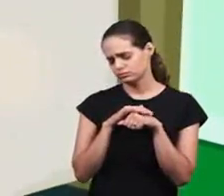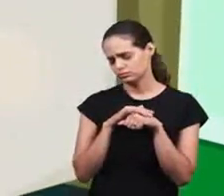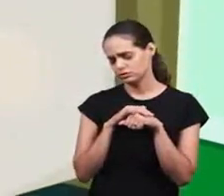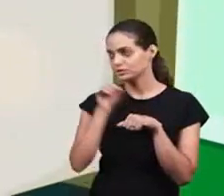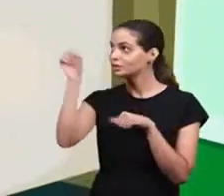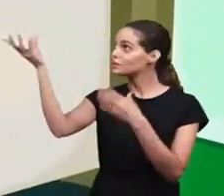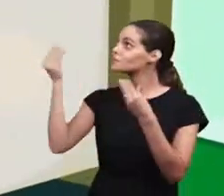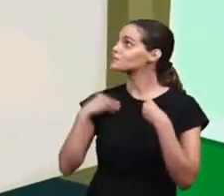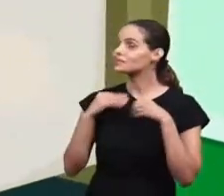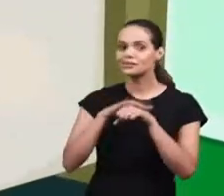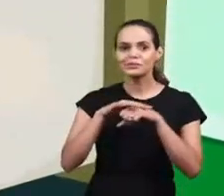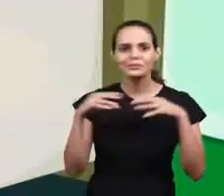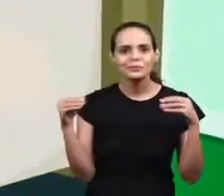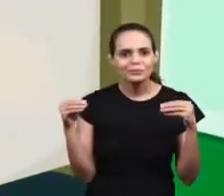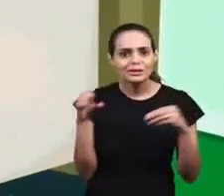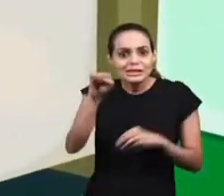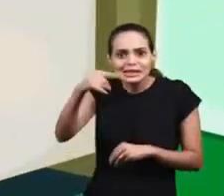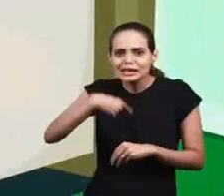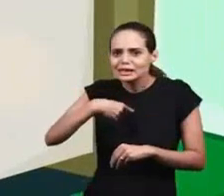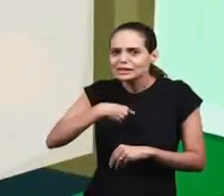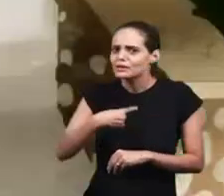der Friede und regiert.